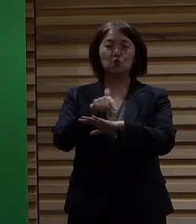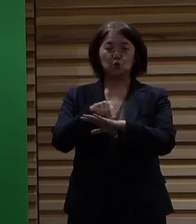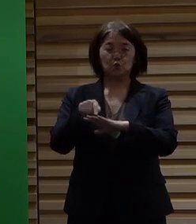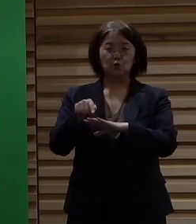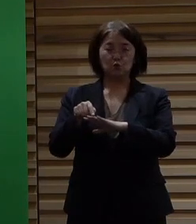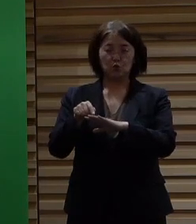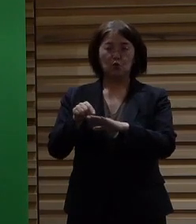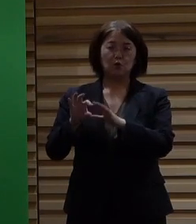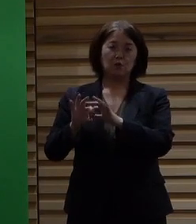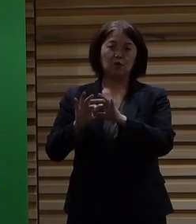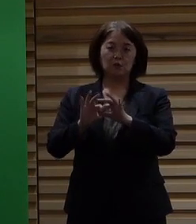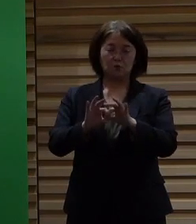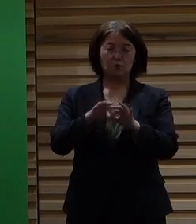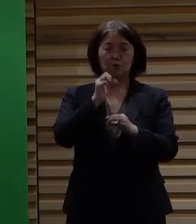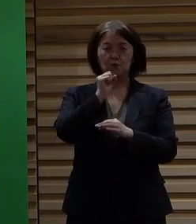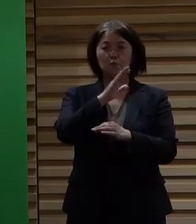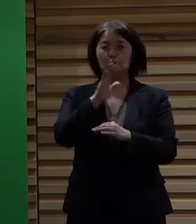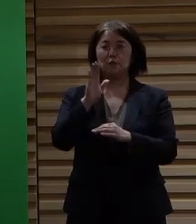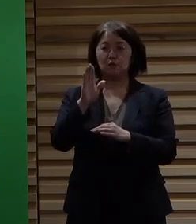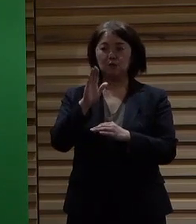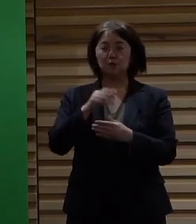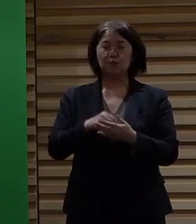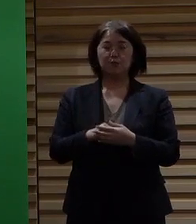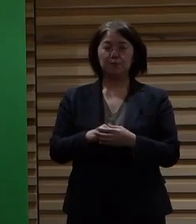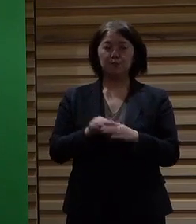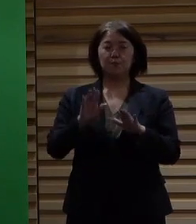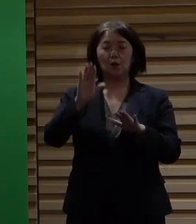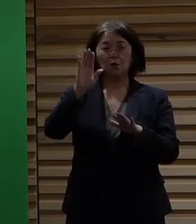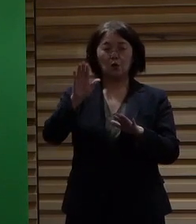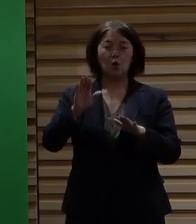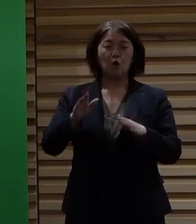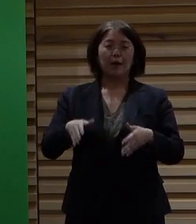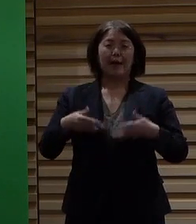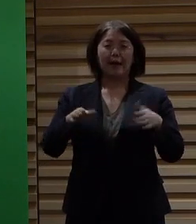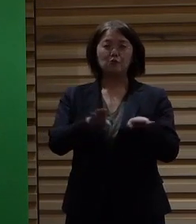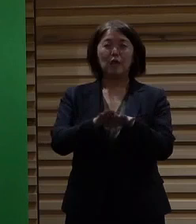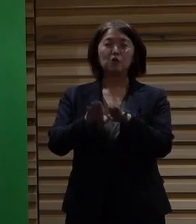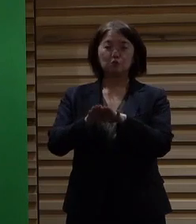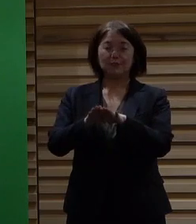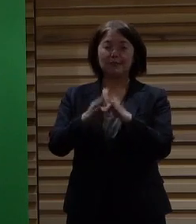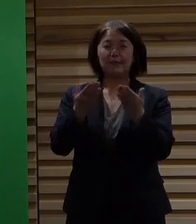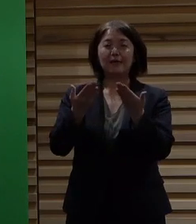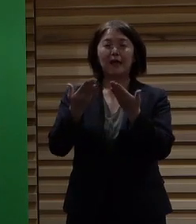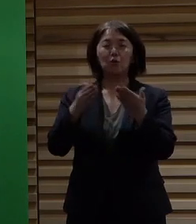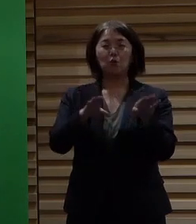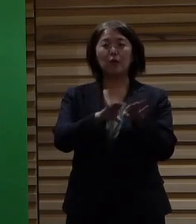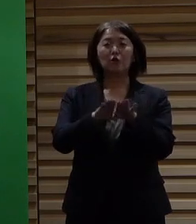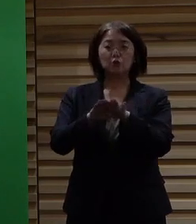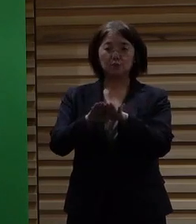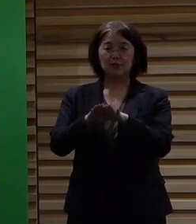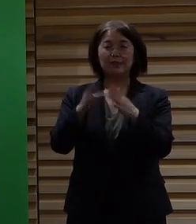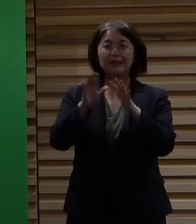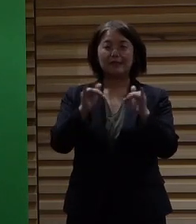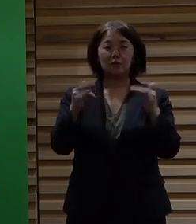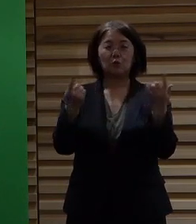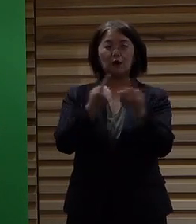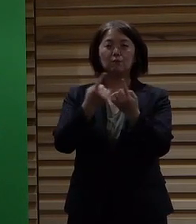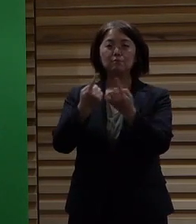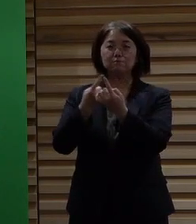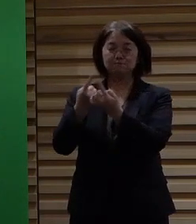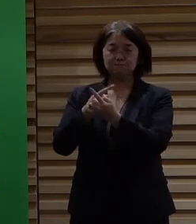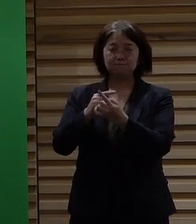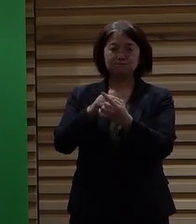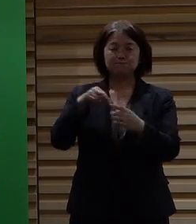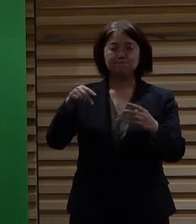たします。特にこれから学校などが春休みに入り人の移動が増える年度末の時期を迎えます